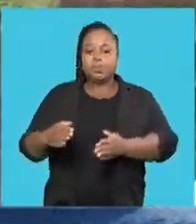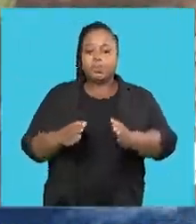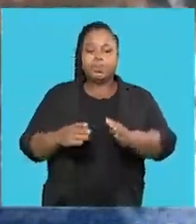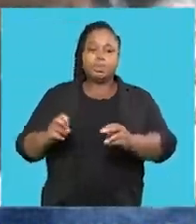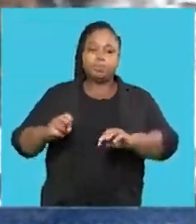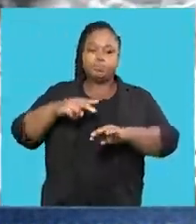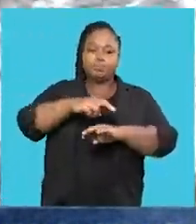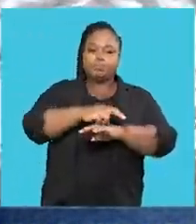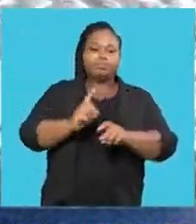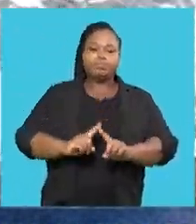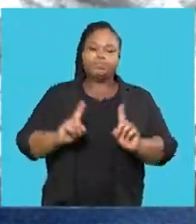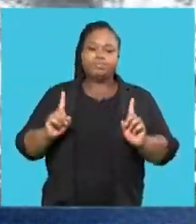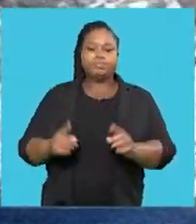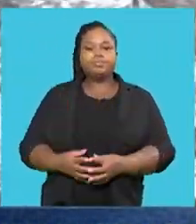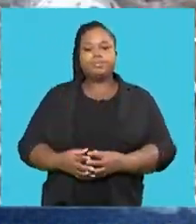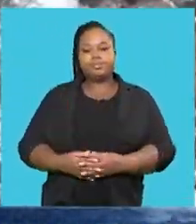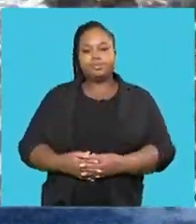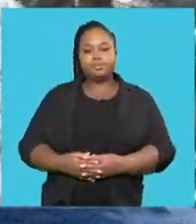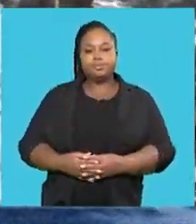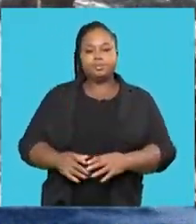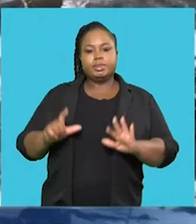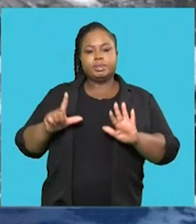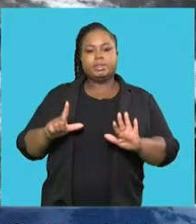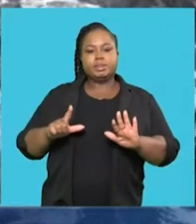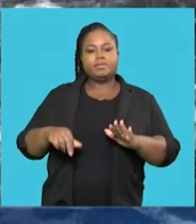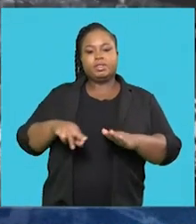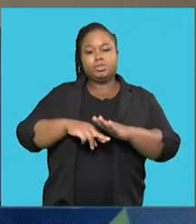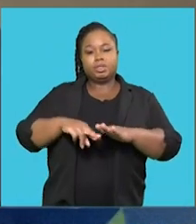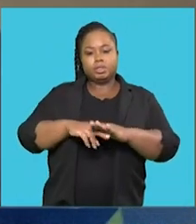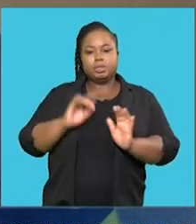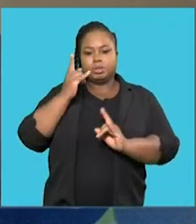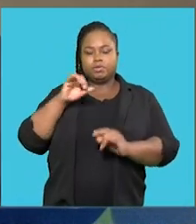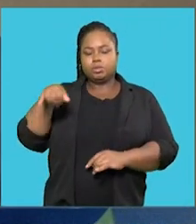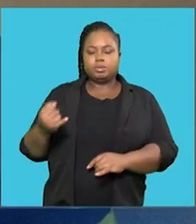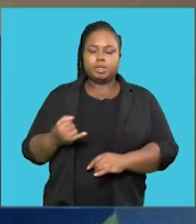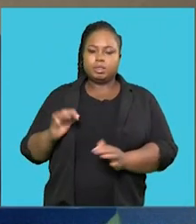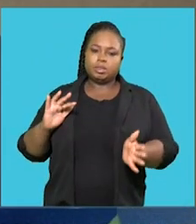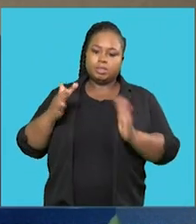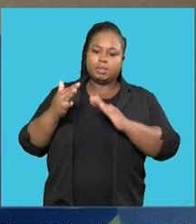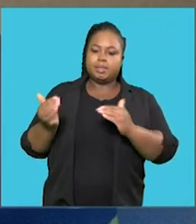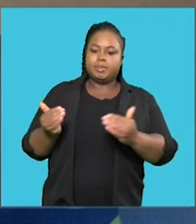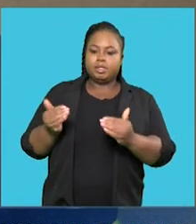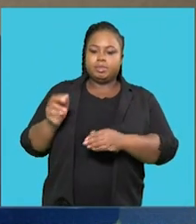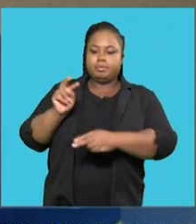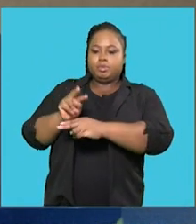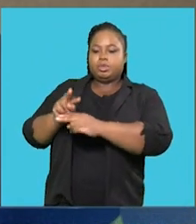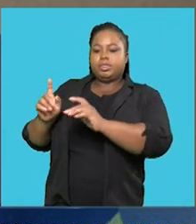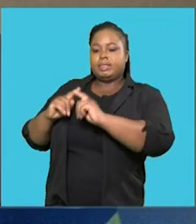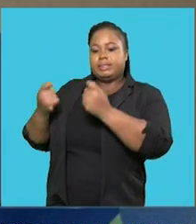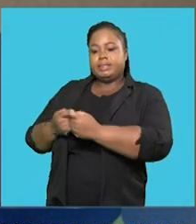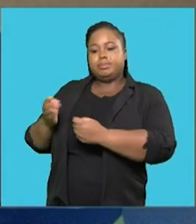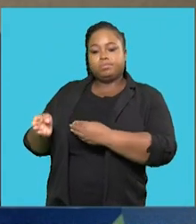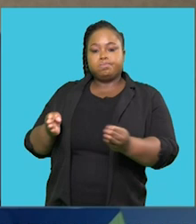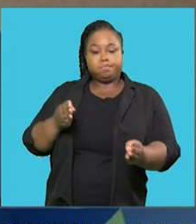ploko Seven regions in the city of Joannisbek of which we have got our disaster management monitoring teams in those